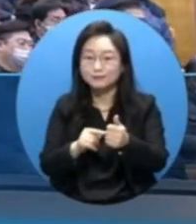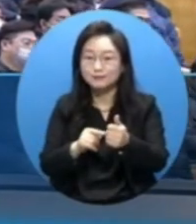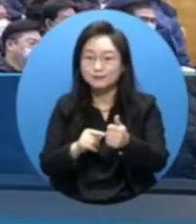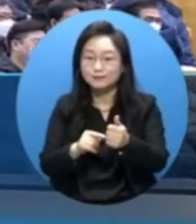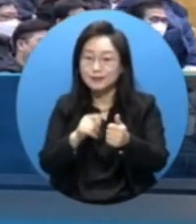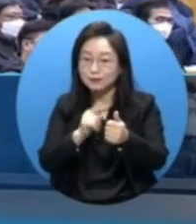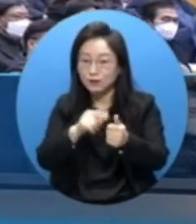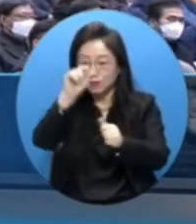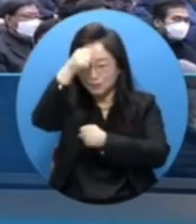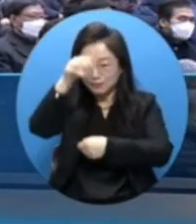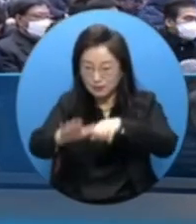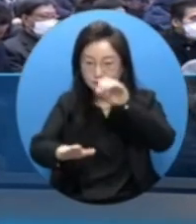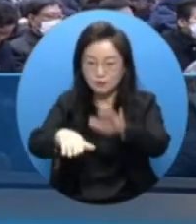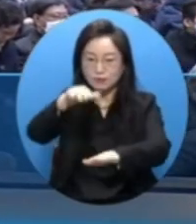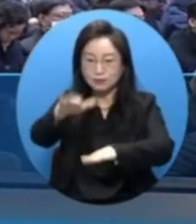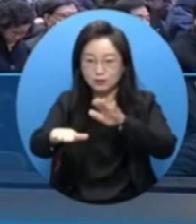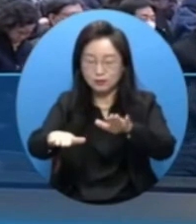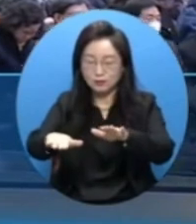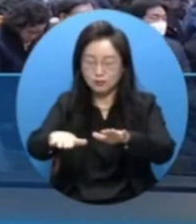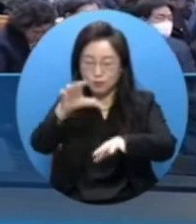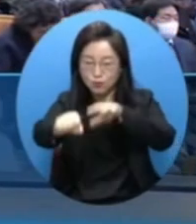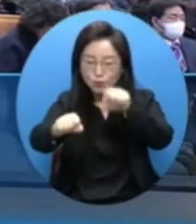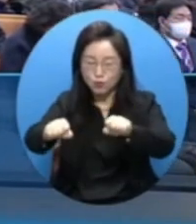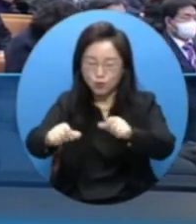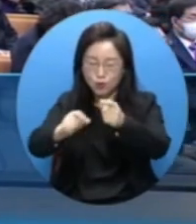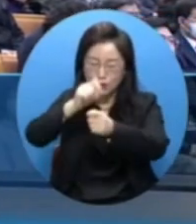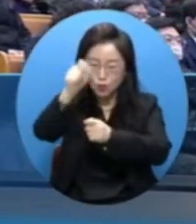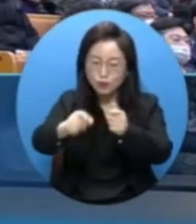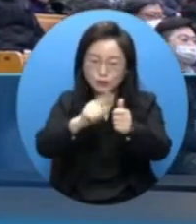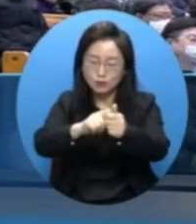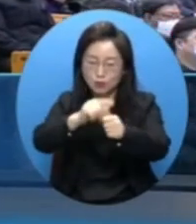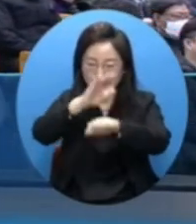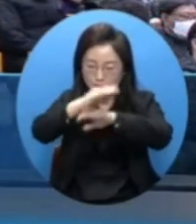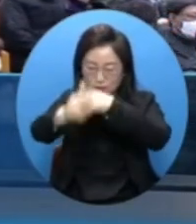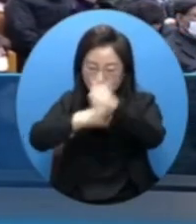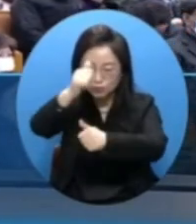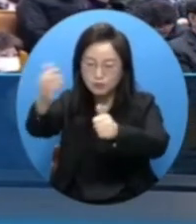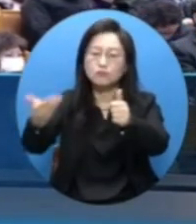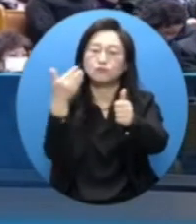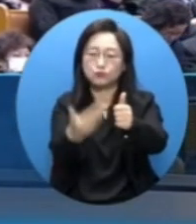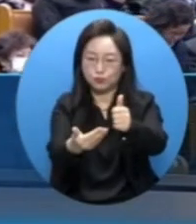내 발로 밤열 땅은 영원히 너와 내 자손의 기업이 되리라 하였나이다